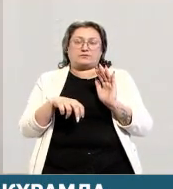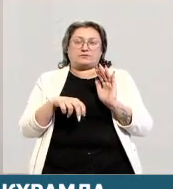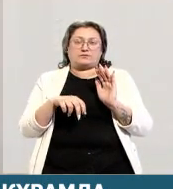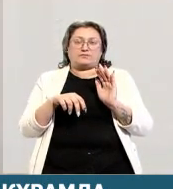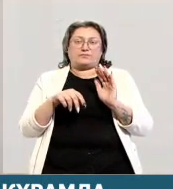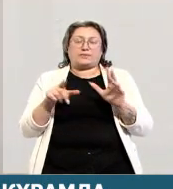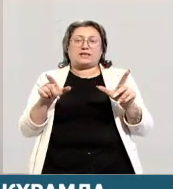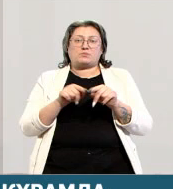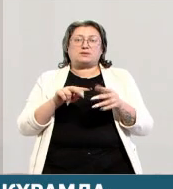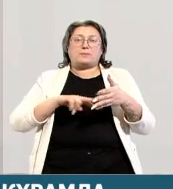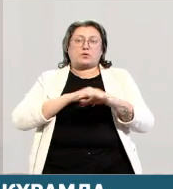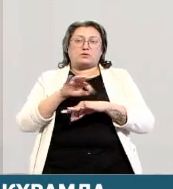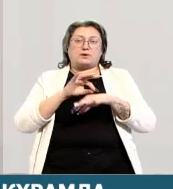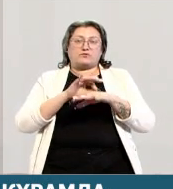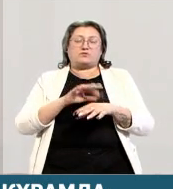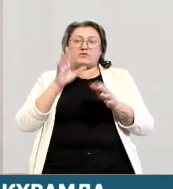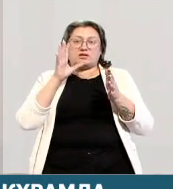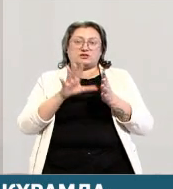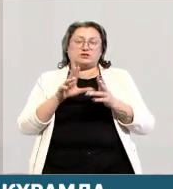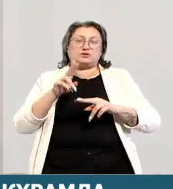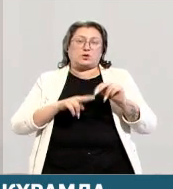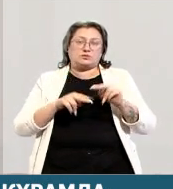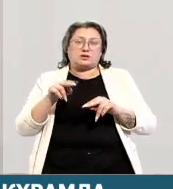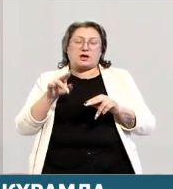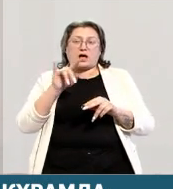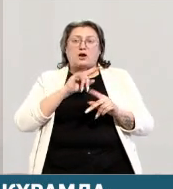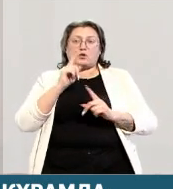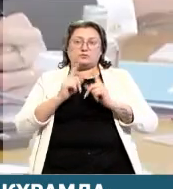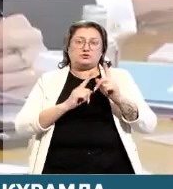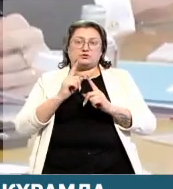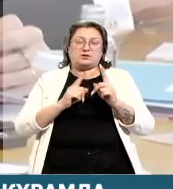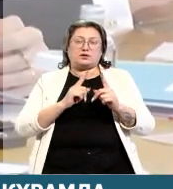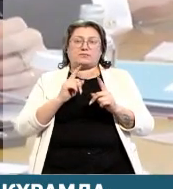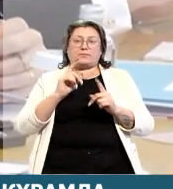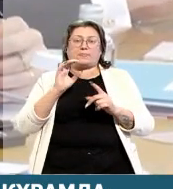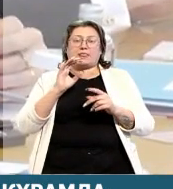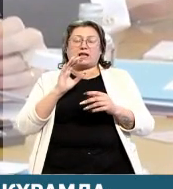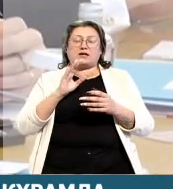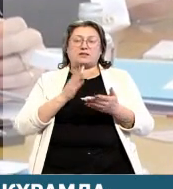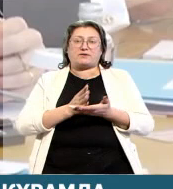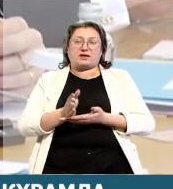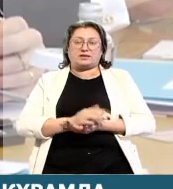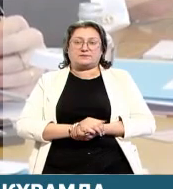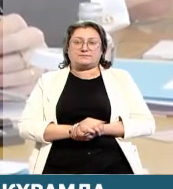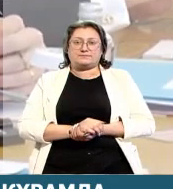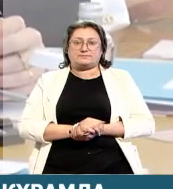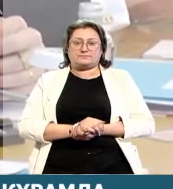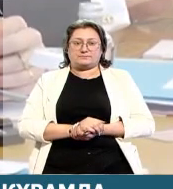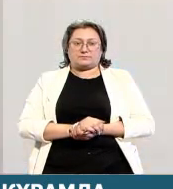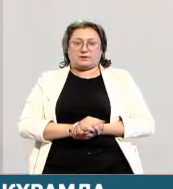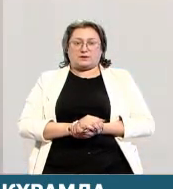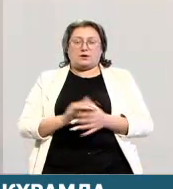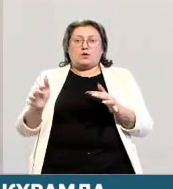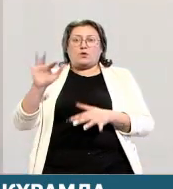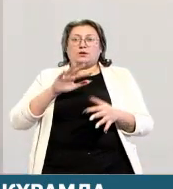жасау салаларында бірлескен жобалар жүзеге асырылып жатыр. Осы ретте Қасым Жомарт Тоқаев Эммануэль Макронның өзара тиімді қарым-қатынастарда